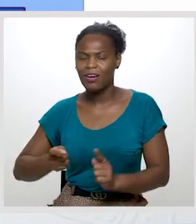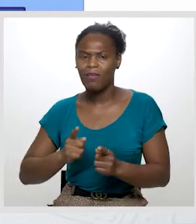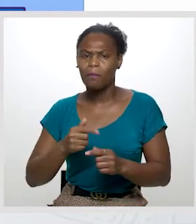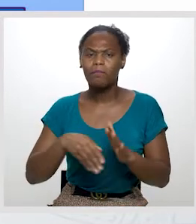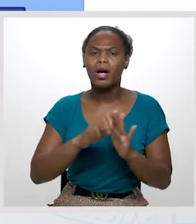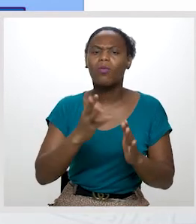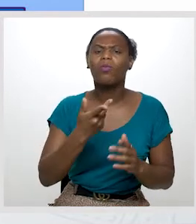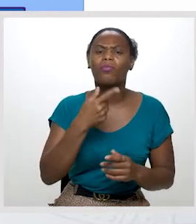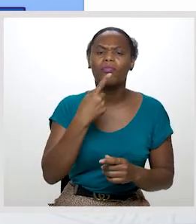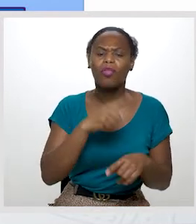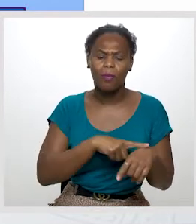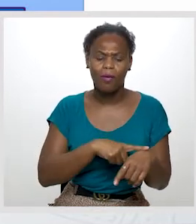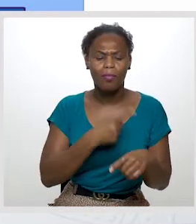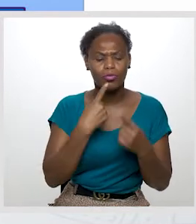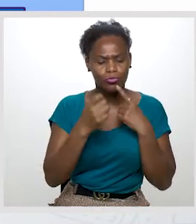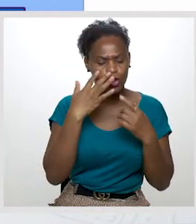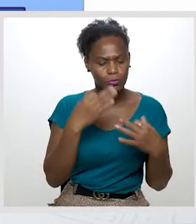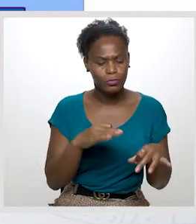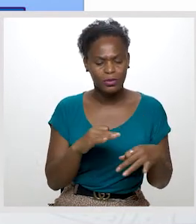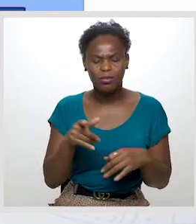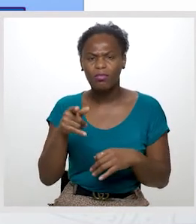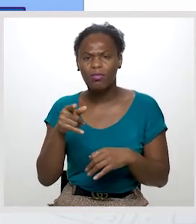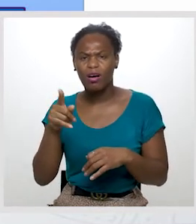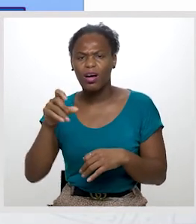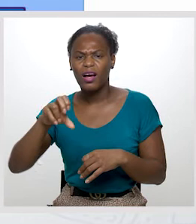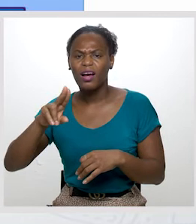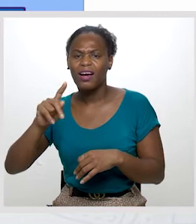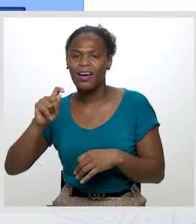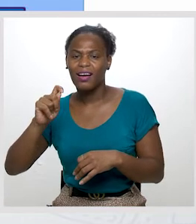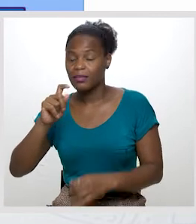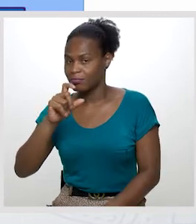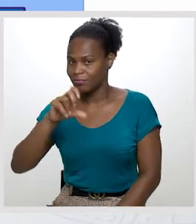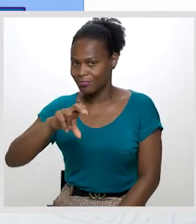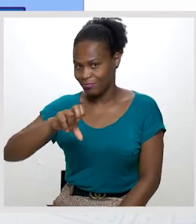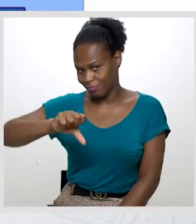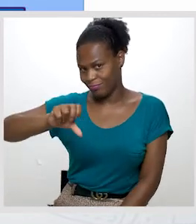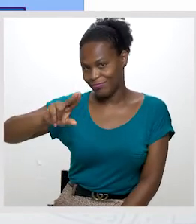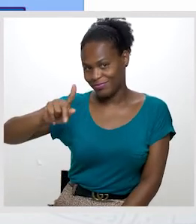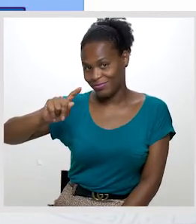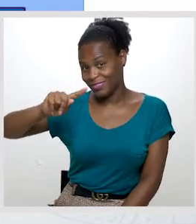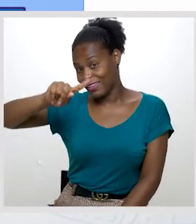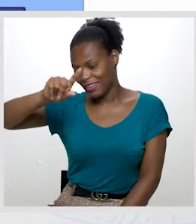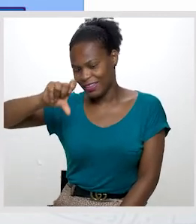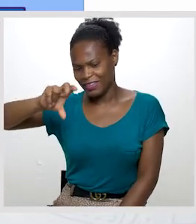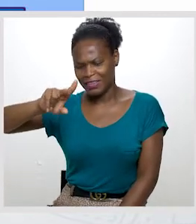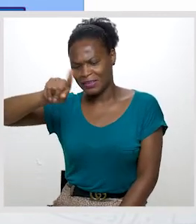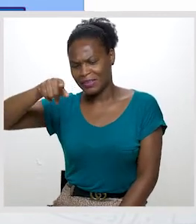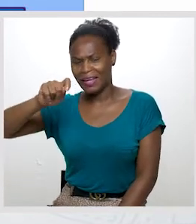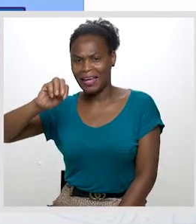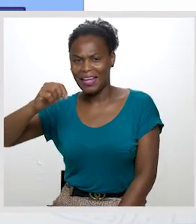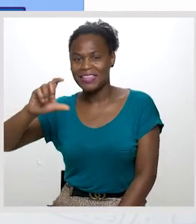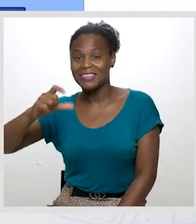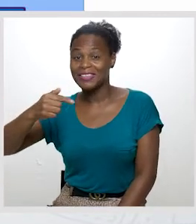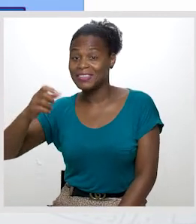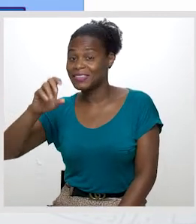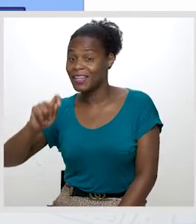simple. Qu'est-ce que vous en pensez? C'est la question avec est-ce que. Pourquoi pas?